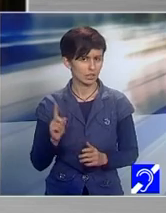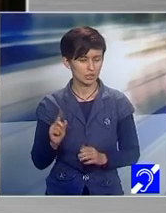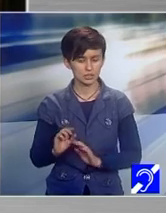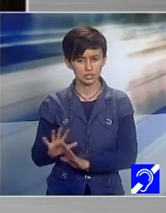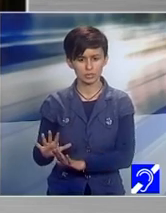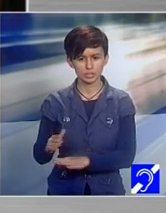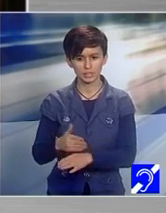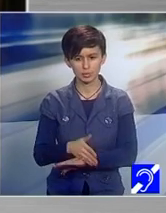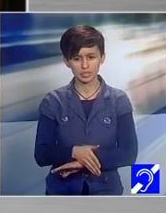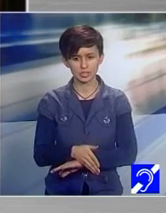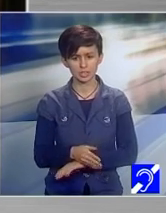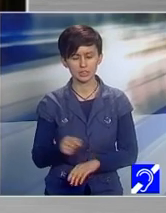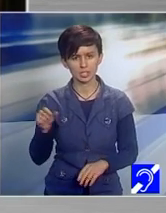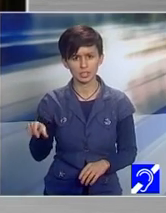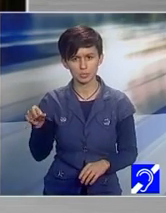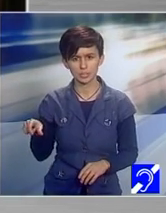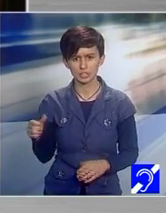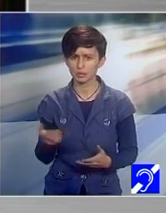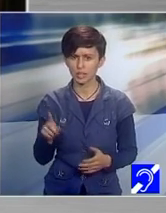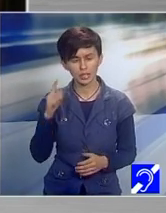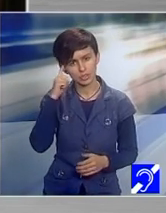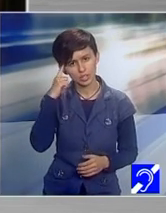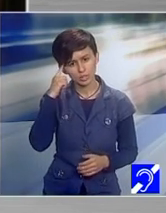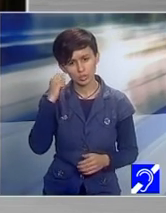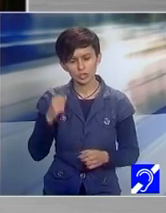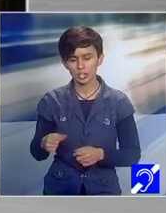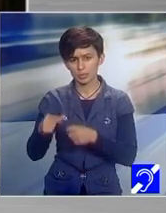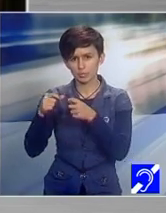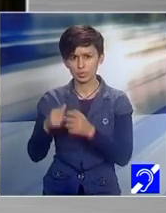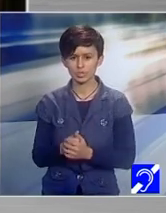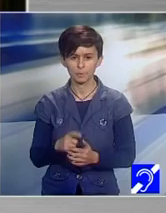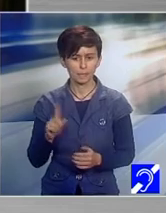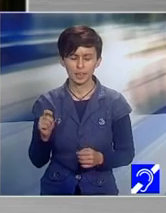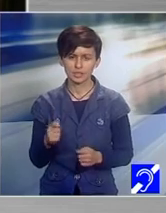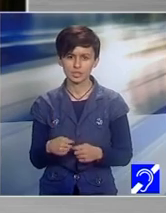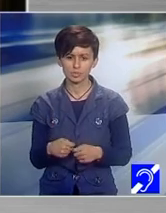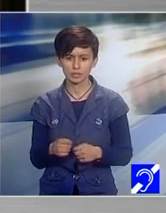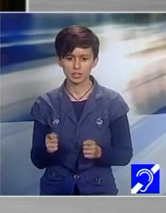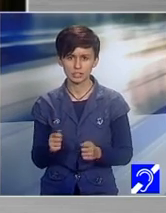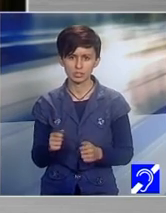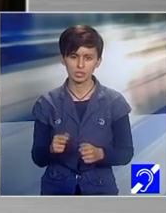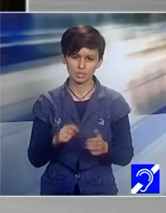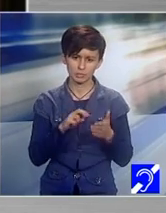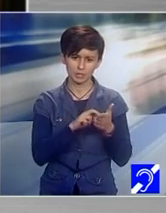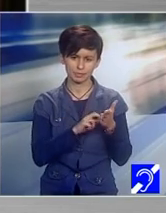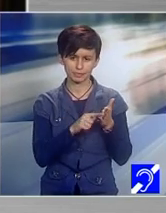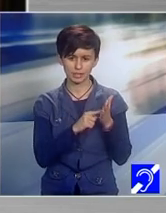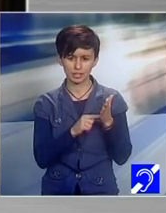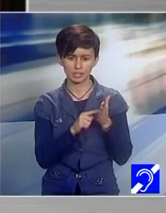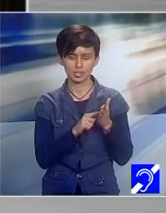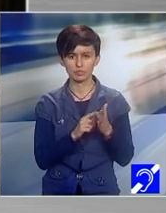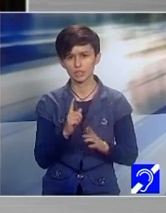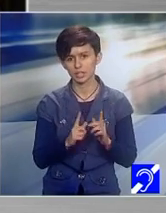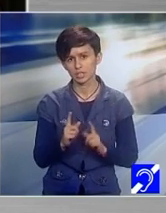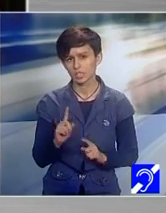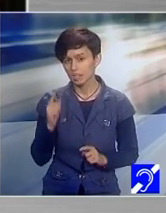scara blocului dacă locuim în bloc persoane pe care nu le cunoaștem, să nu deschidem interfonul fără să știm cine sună la interfon. Dacă